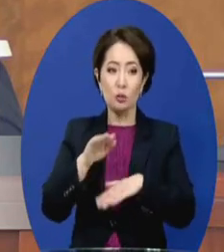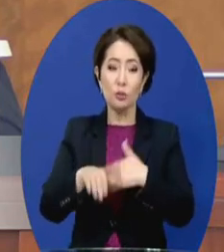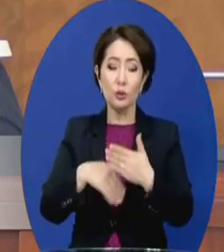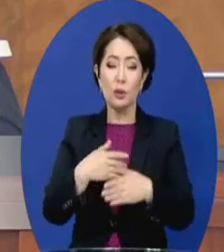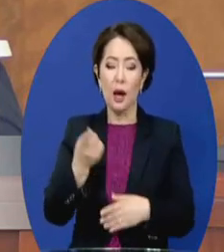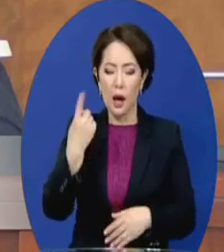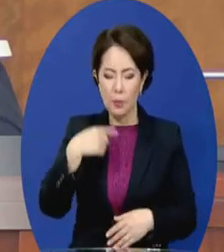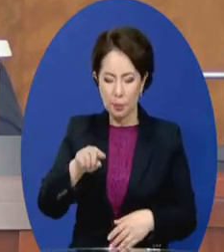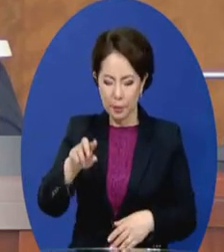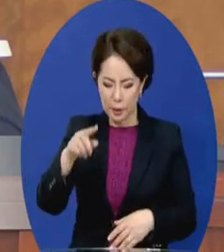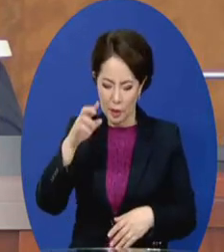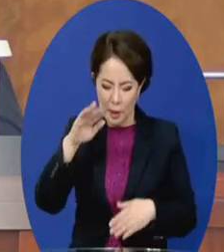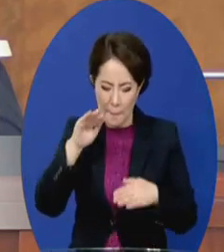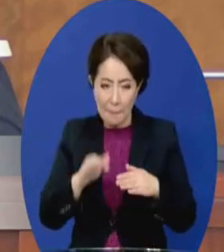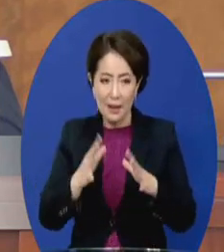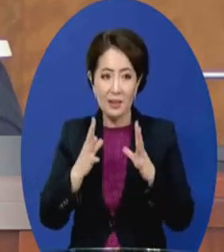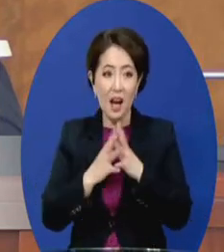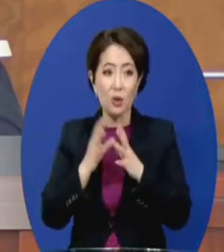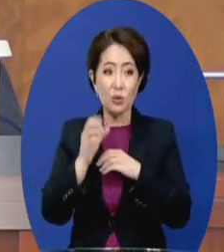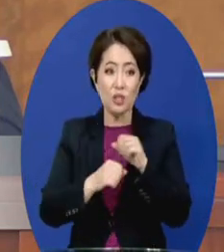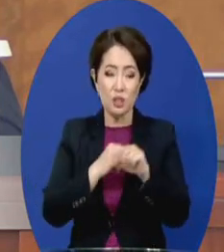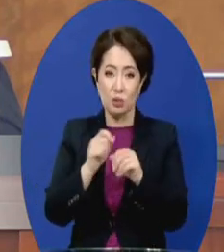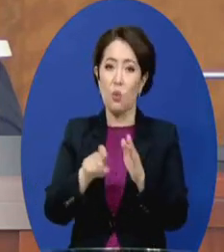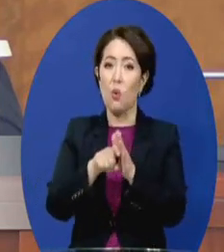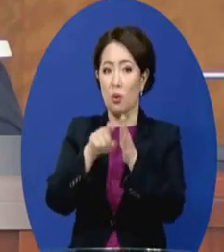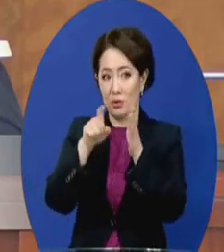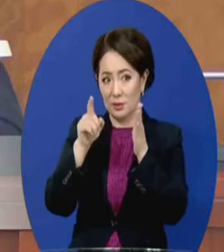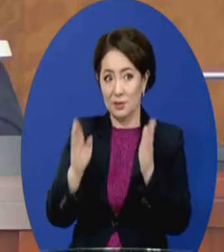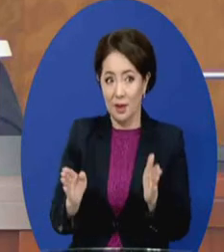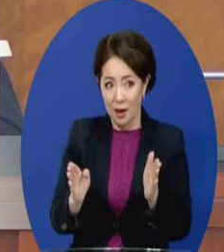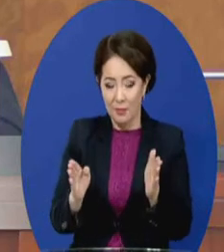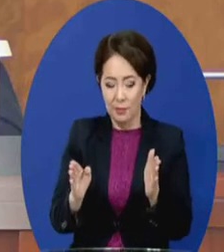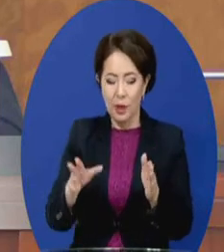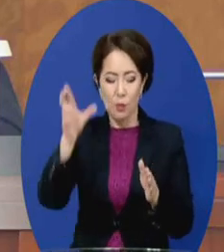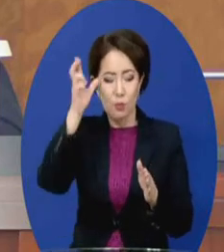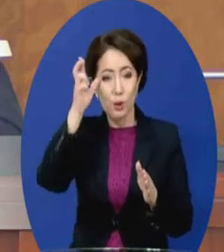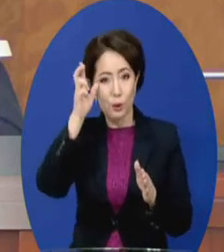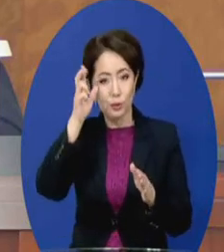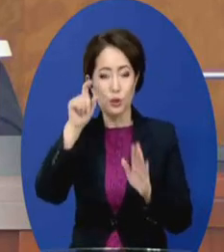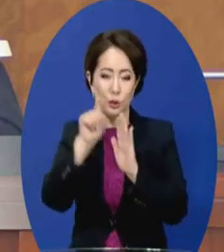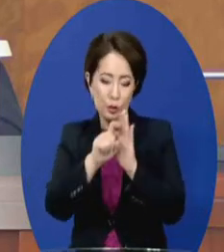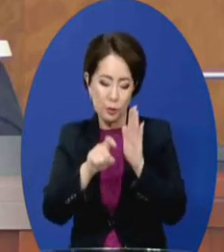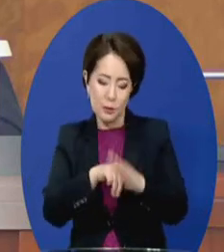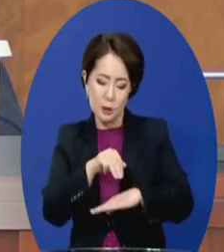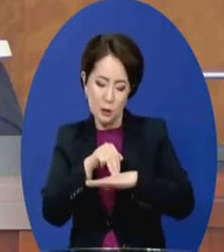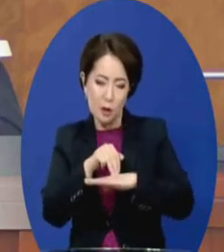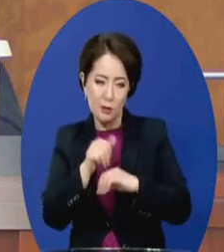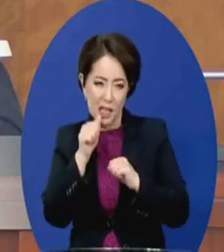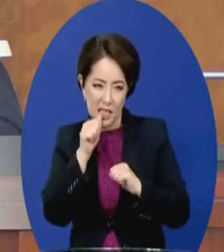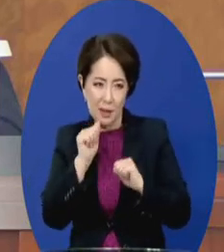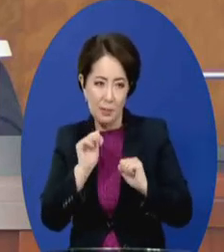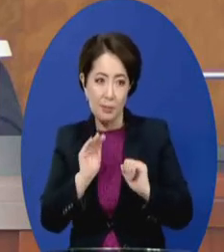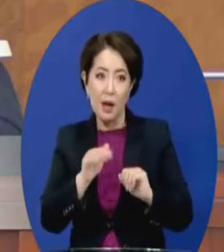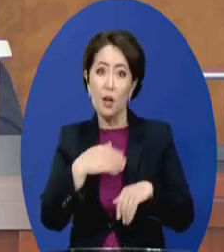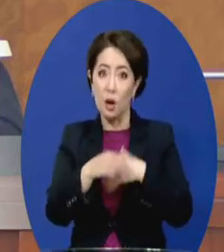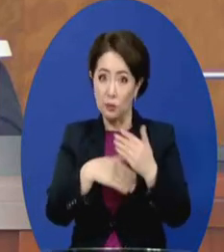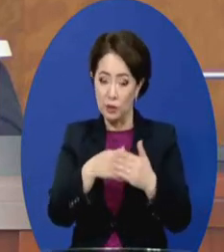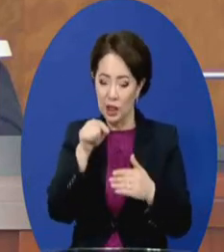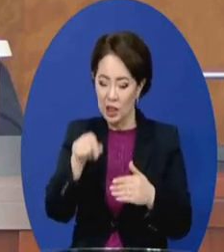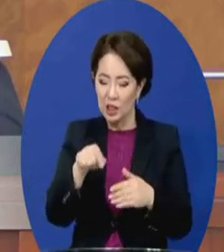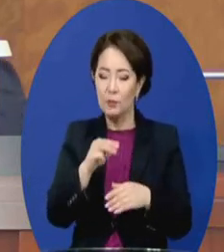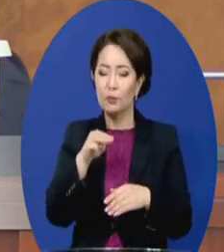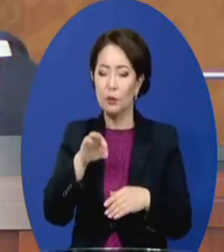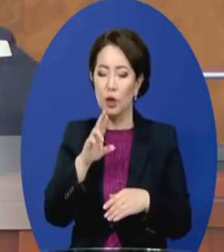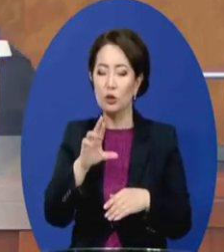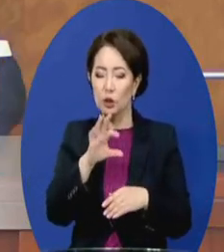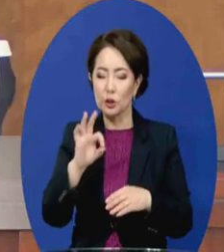хамгийн багадаа одоо 10 жилээр Японч гэсэн тийм юм байлээ 10 жилээр одоо энэ боловсролынхаа хөтөлбөрийг тогтвортой авч явдаг. Тэгэхээр энэ тогтолцоо одоо